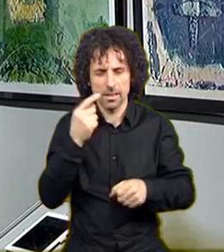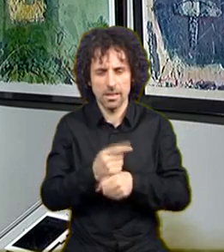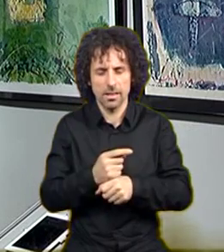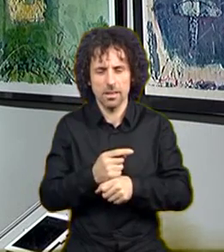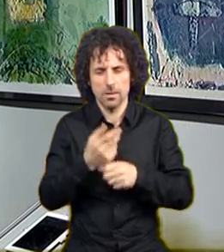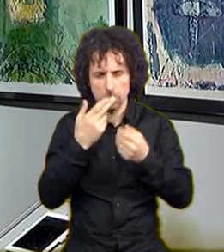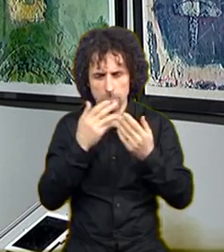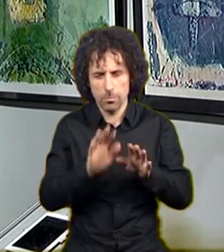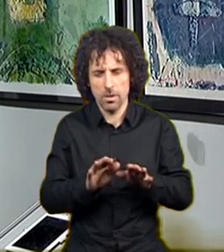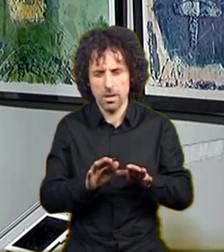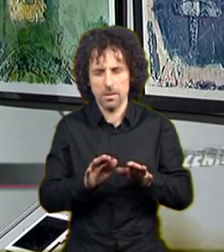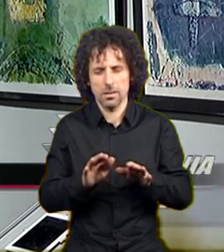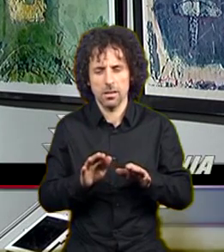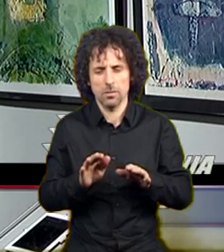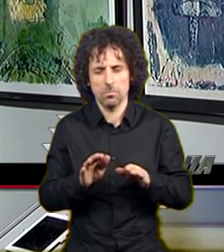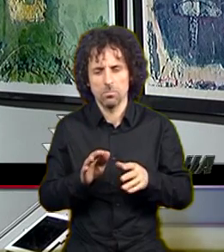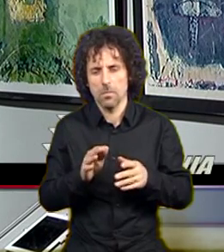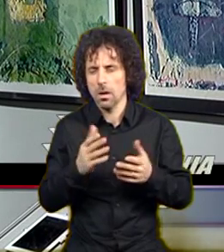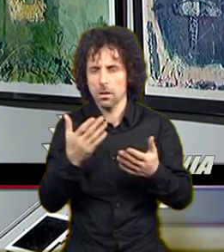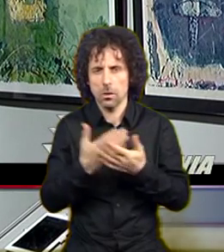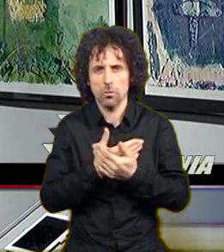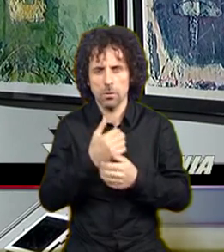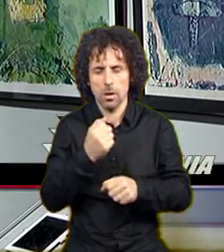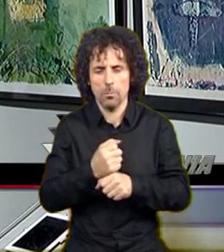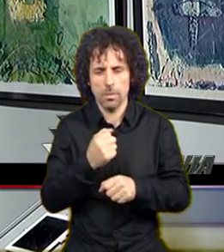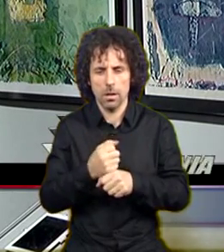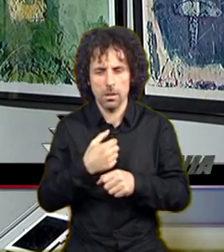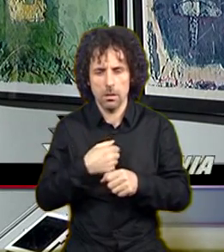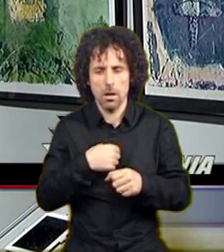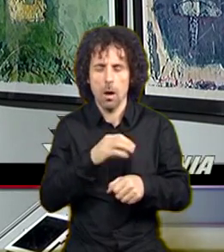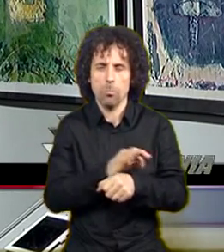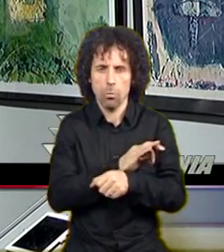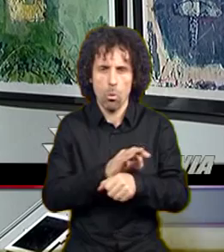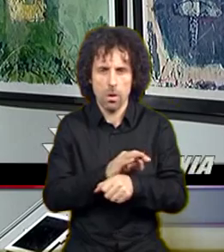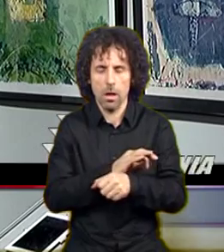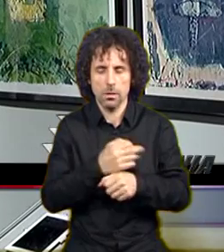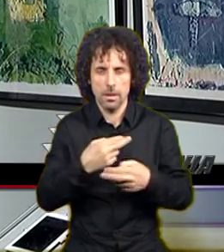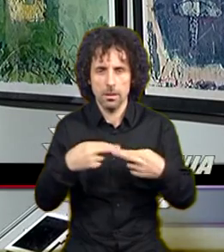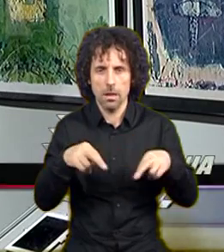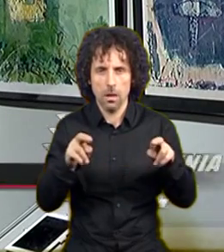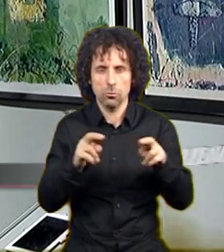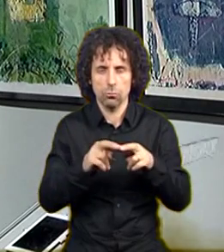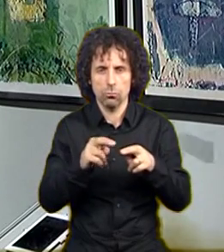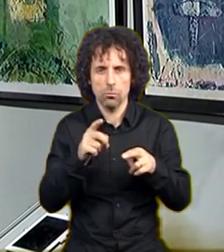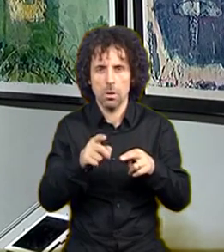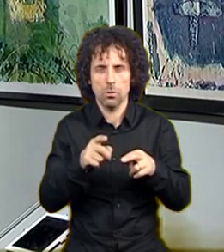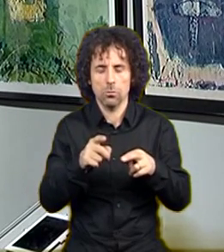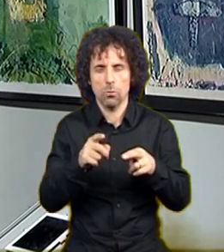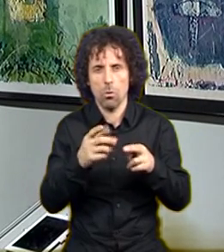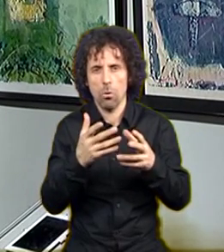Ja zdecydowałam się pokazać najnowszą pracę, którą realizuję, projekt, który realizuję.